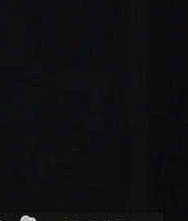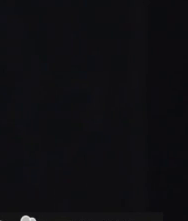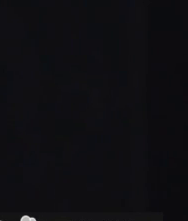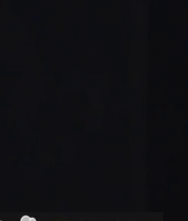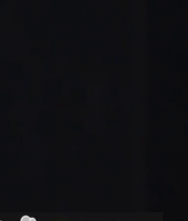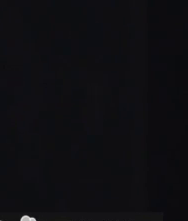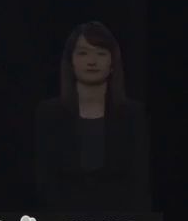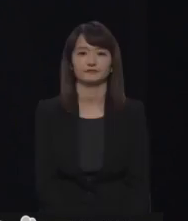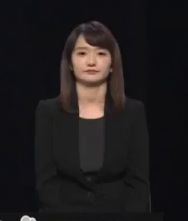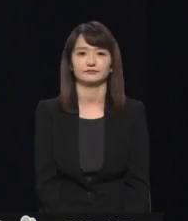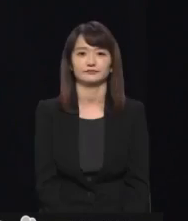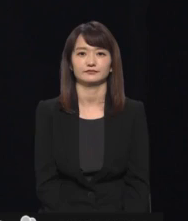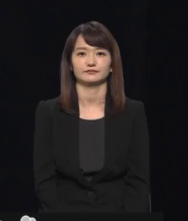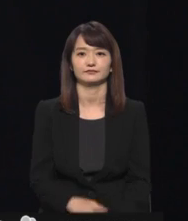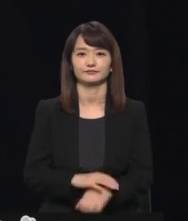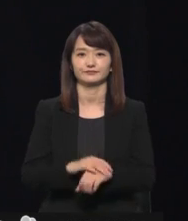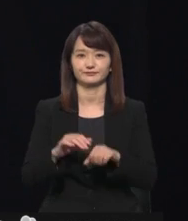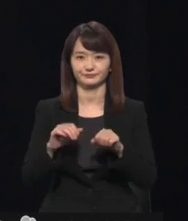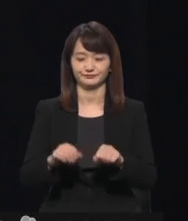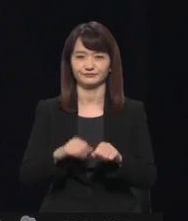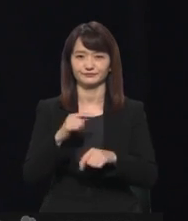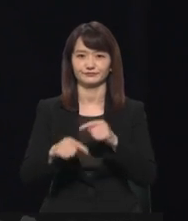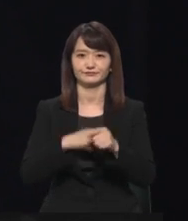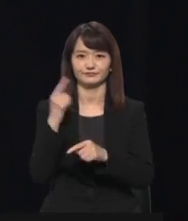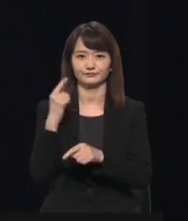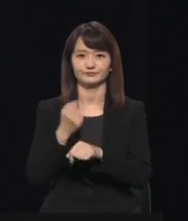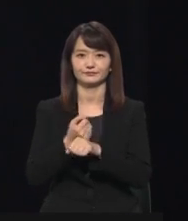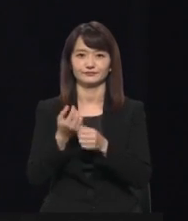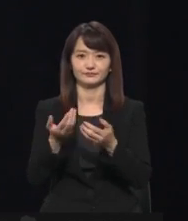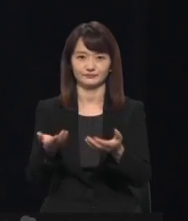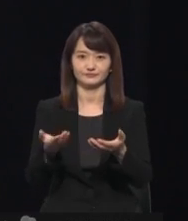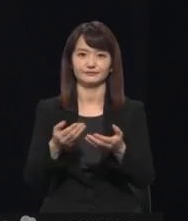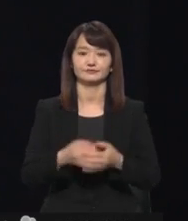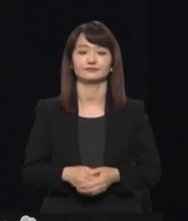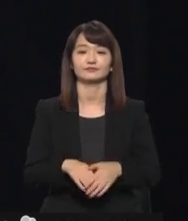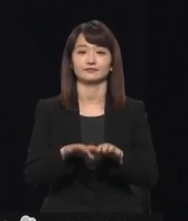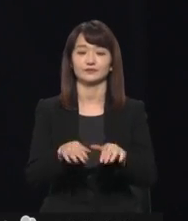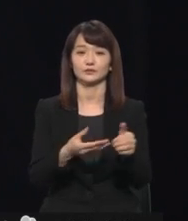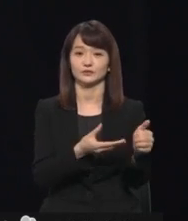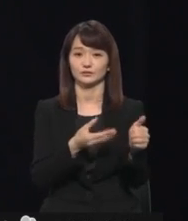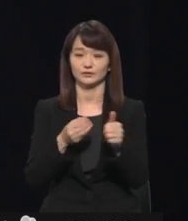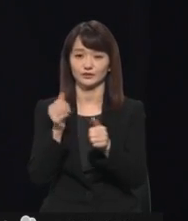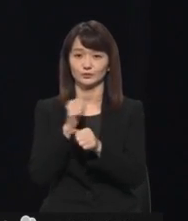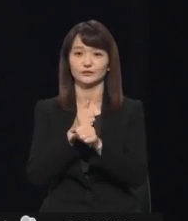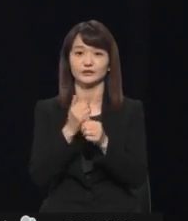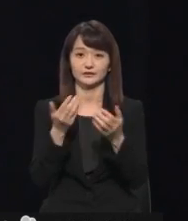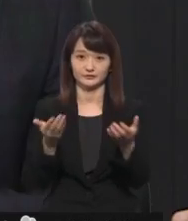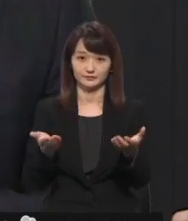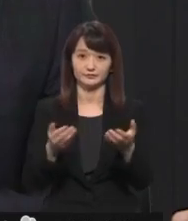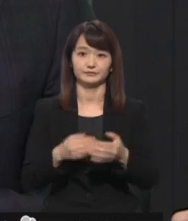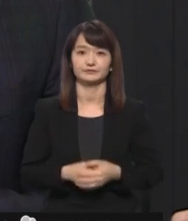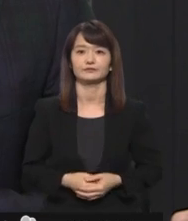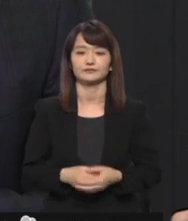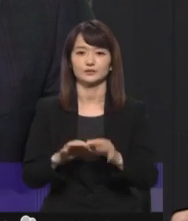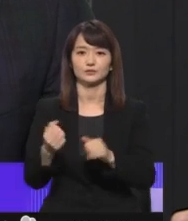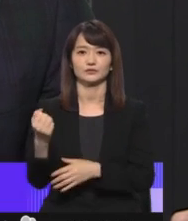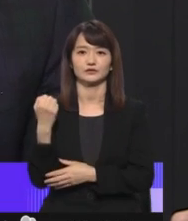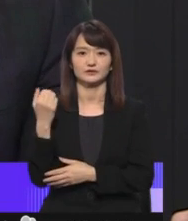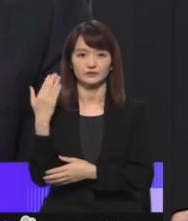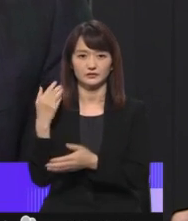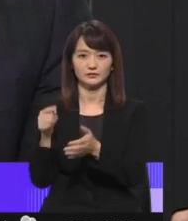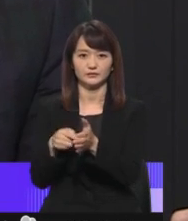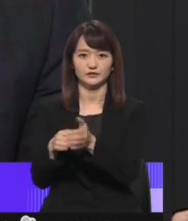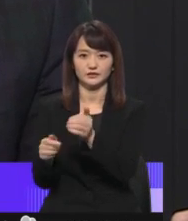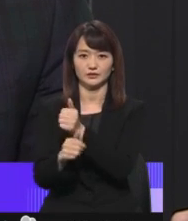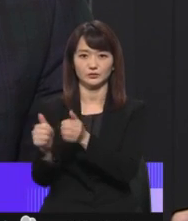4 나서 2 크으 메시 보다 조금 일찍 만나는 썰전 라이브 시작합니다 먼저 오늘 패널 소개 하겠습니다 국민의 임 김병민 전